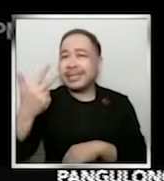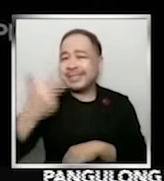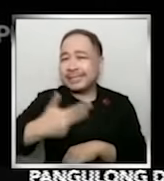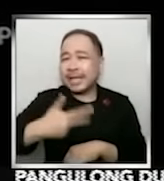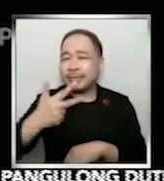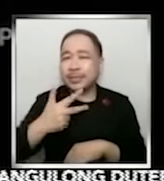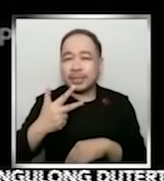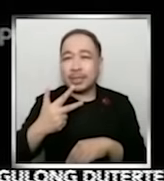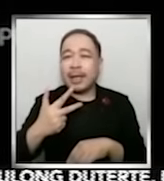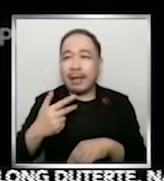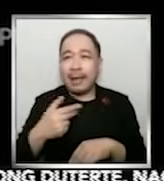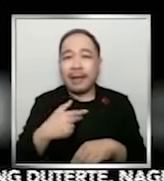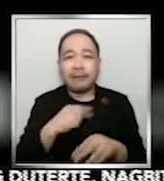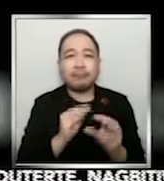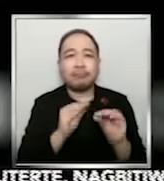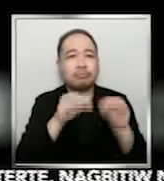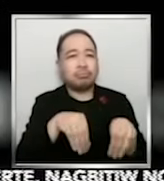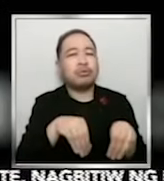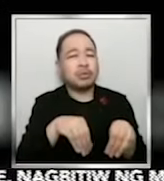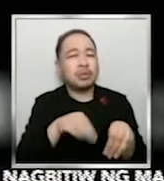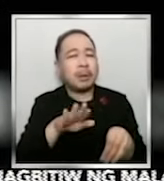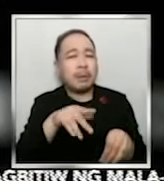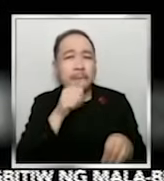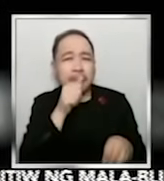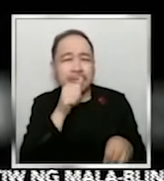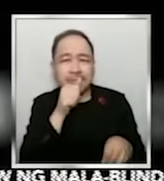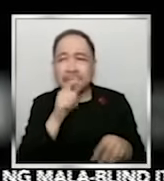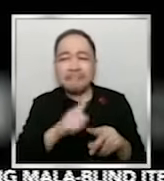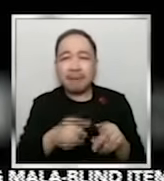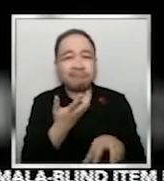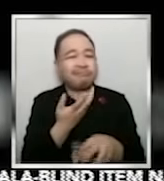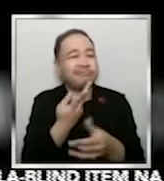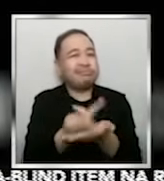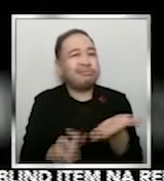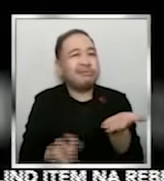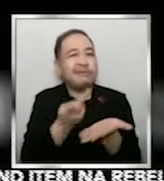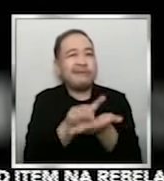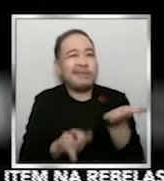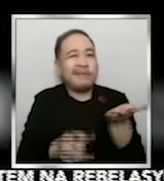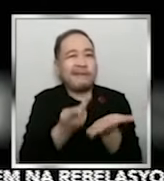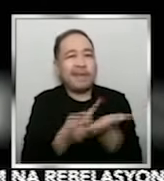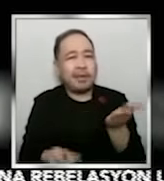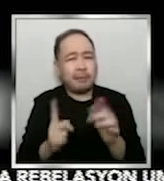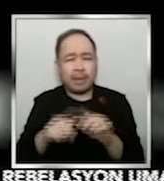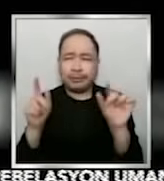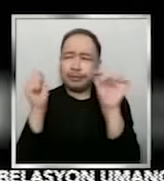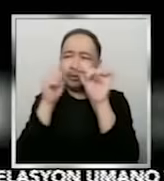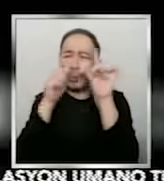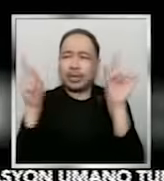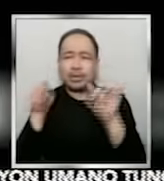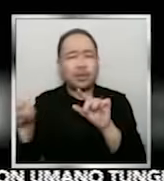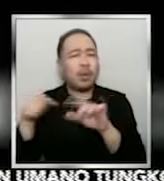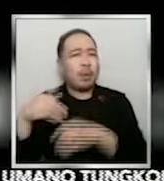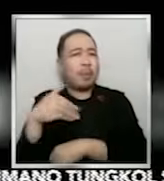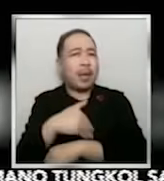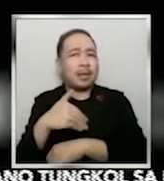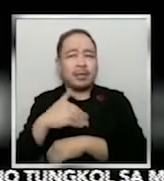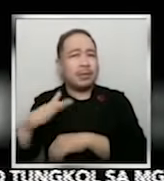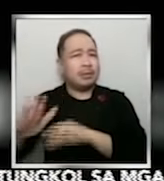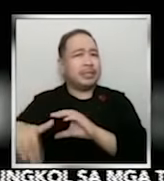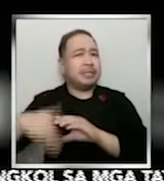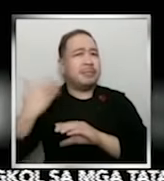PIN, invalid daw ito. Pero ang ipinagtaka niya, may email sa kanya ang bangko na nag-fund transfer siya